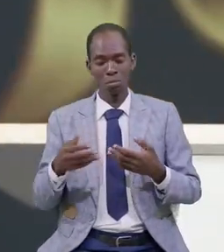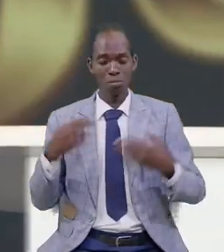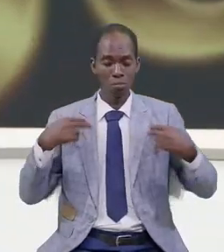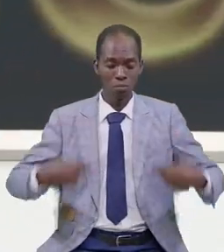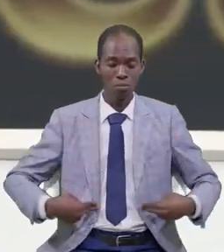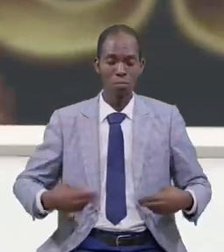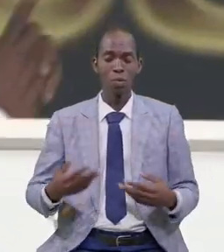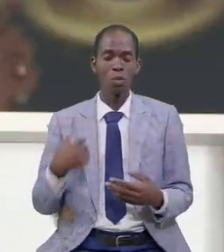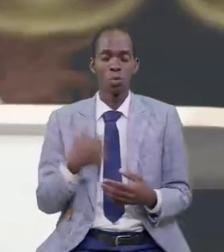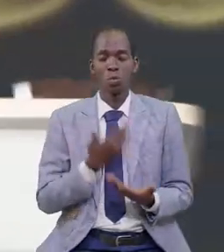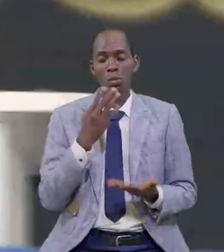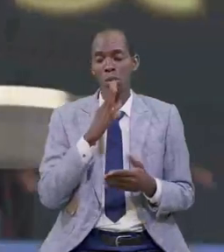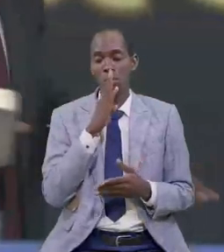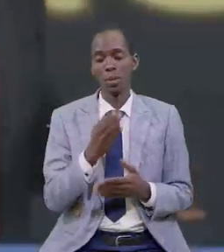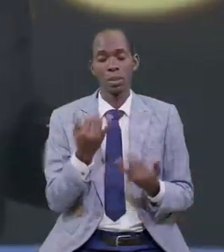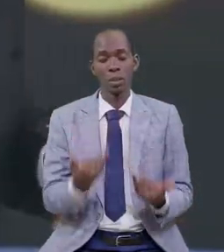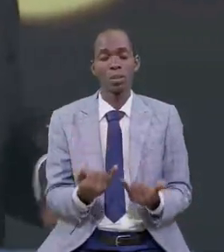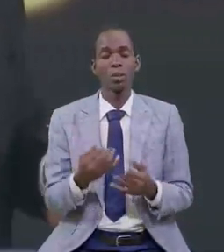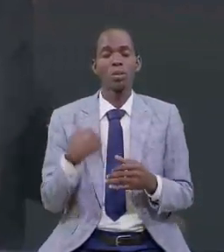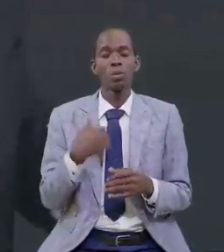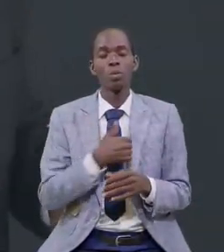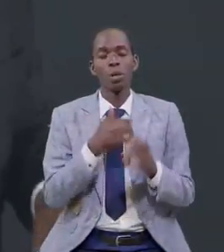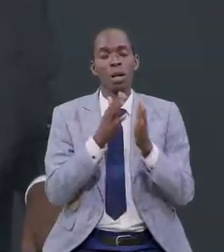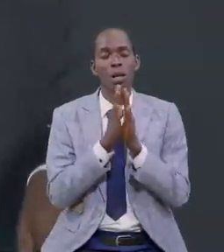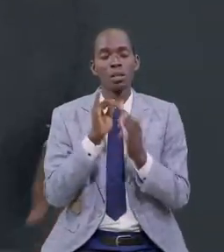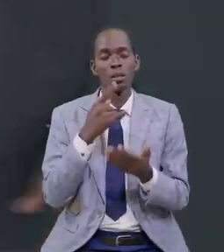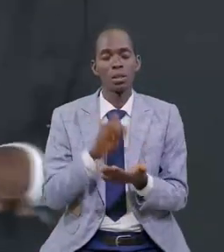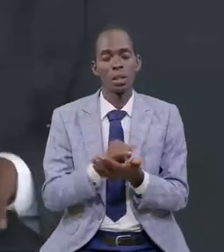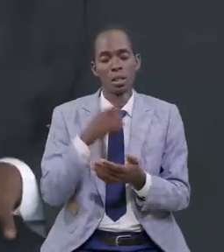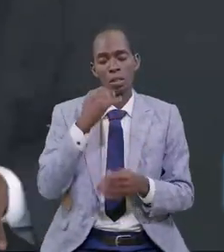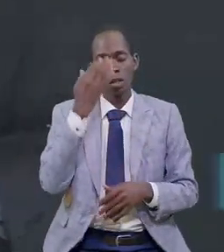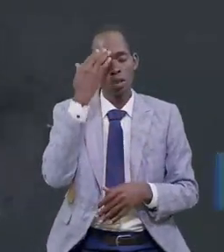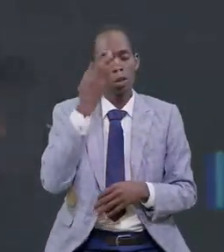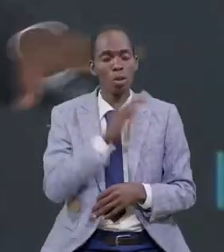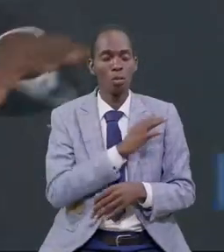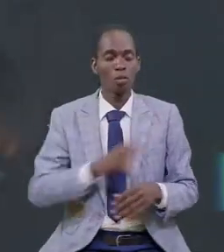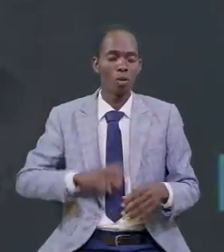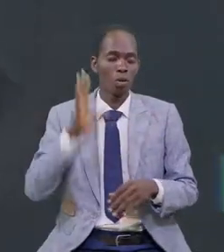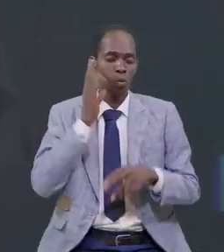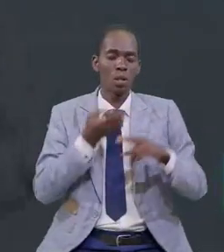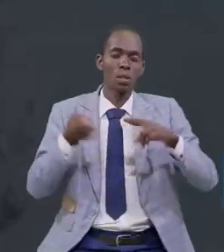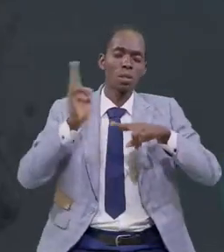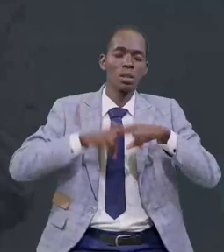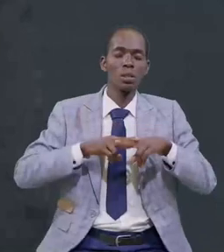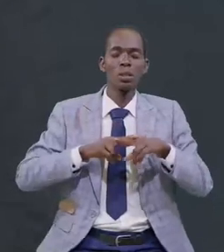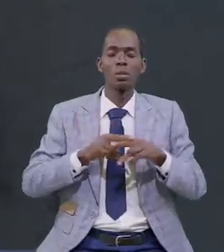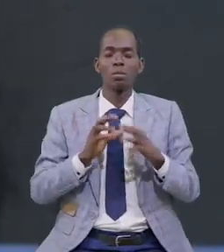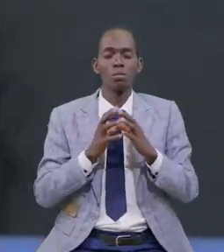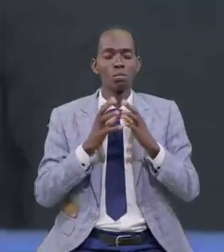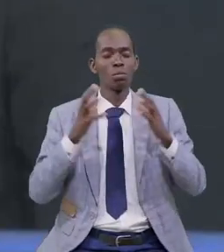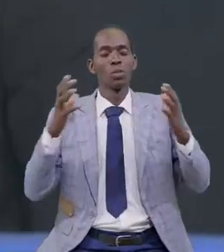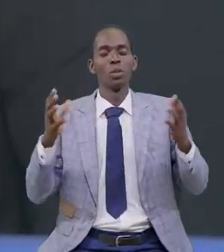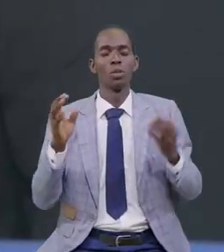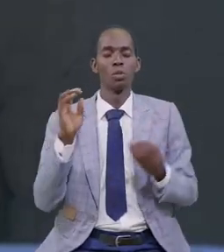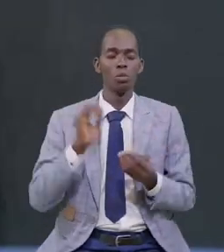nous nous trouvons et nous prions que la connaissance de Christ s'augmente aille en profondeur dans